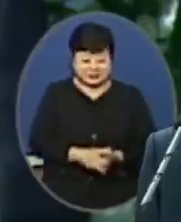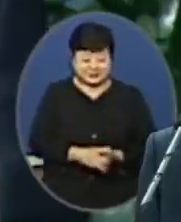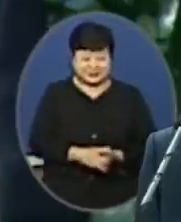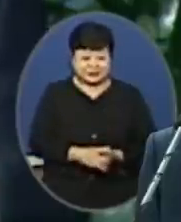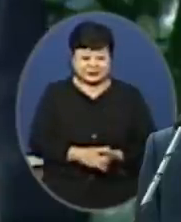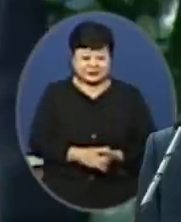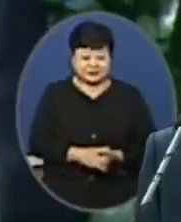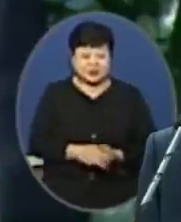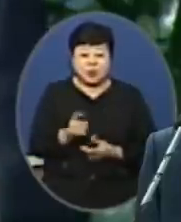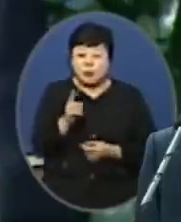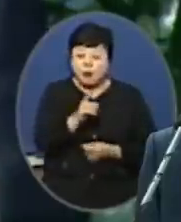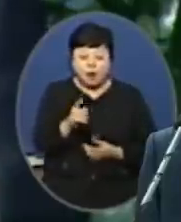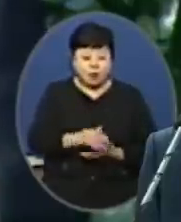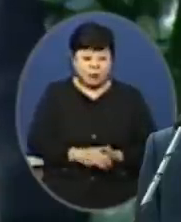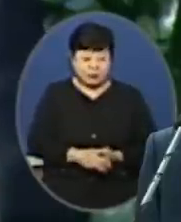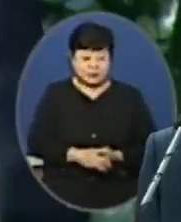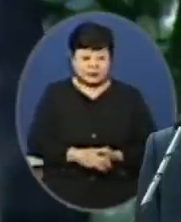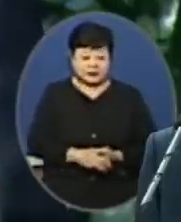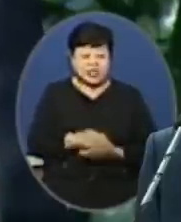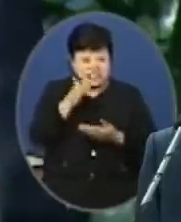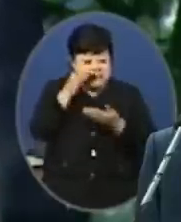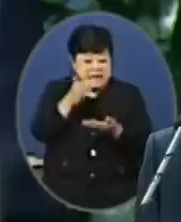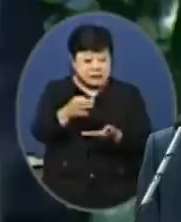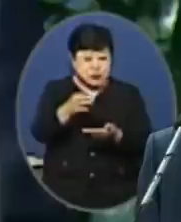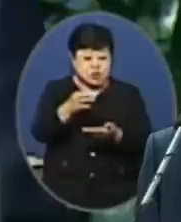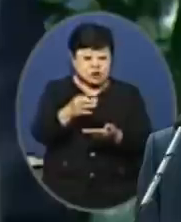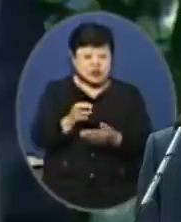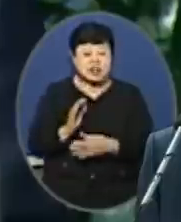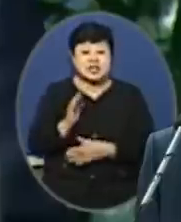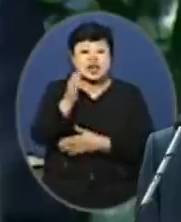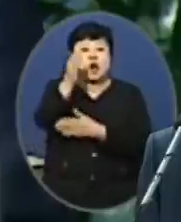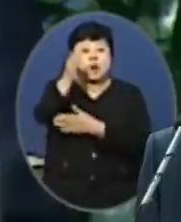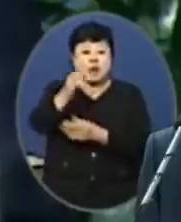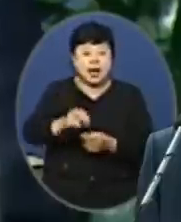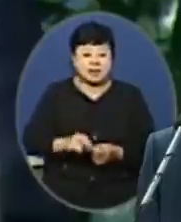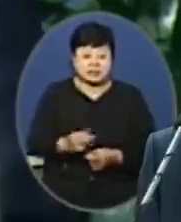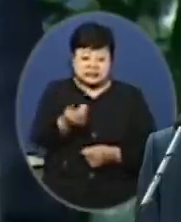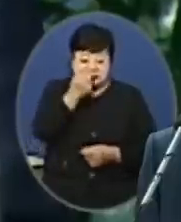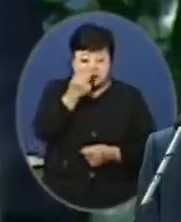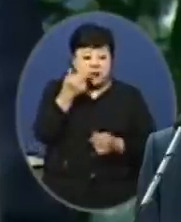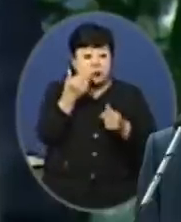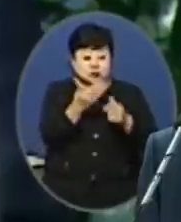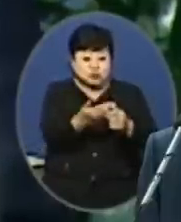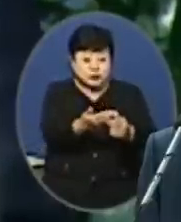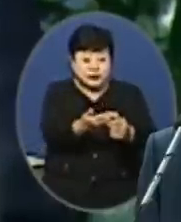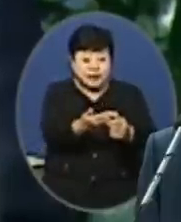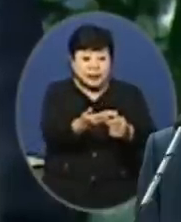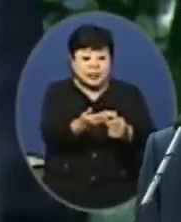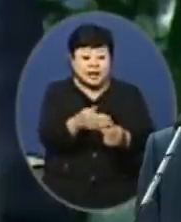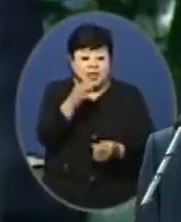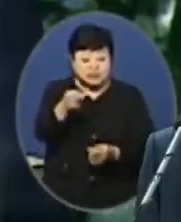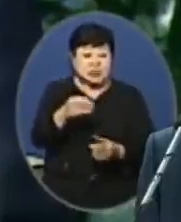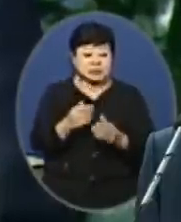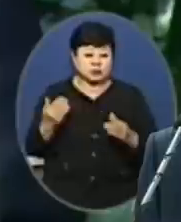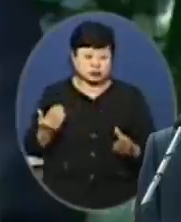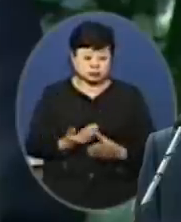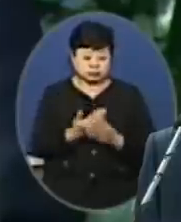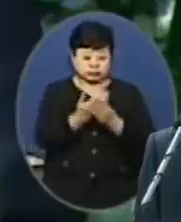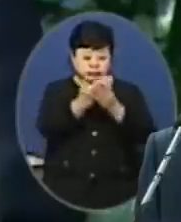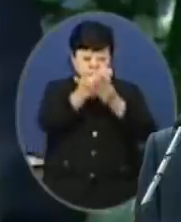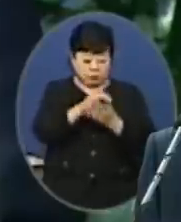그 보상이 뭐냐면 재물, 영광, 생명이라는 것입니다. 재물이 늘어나고